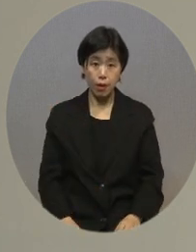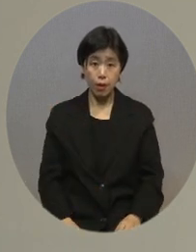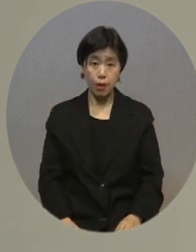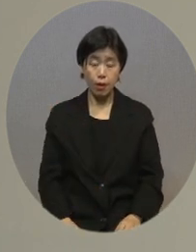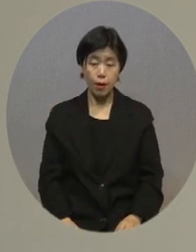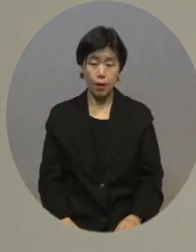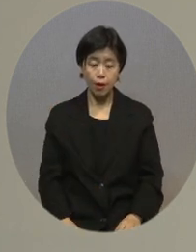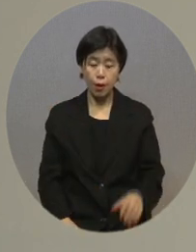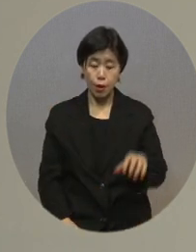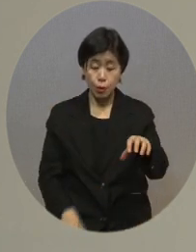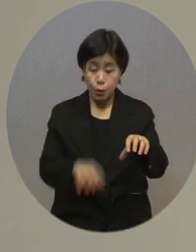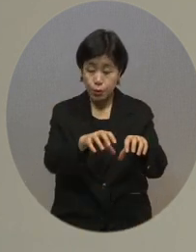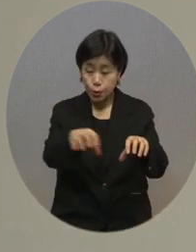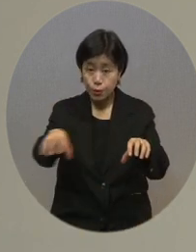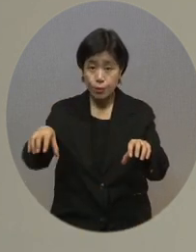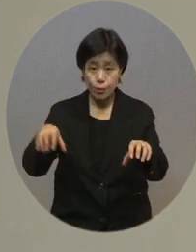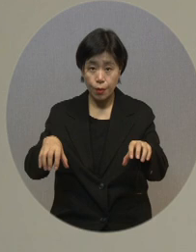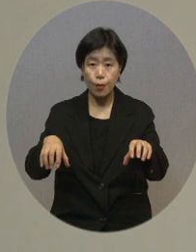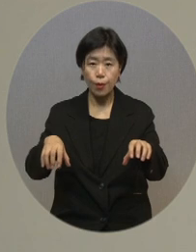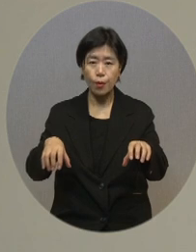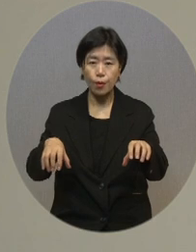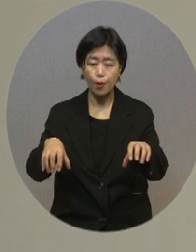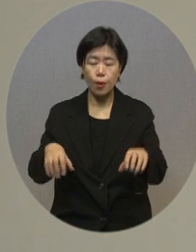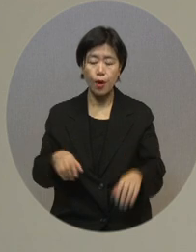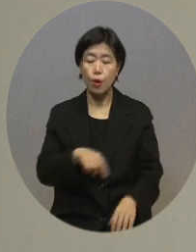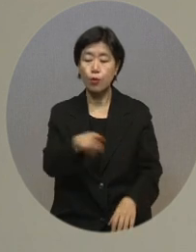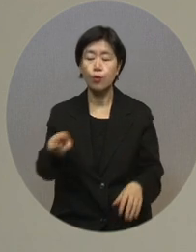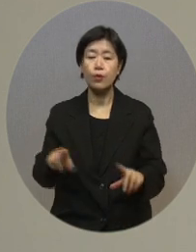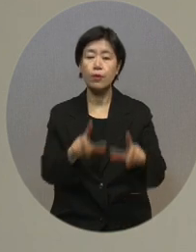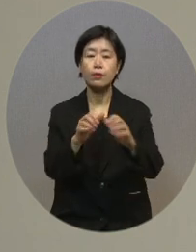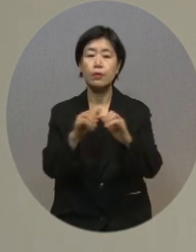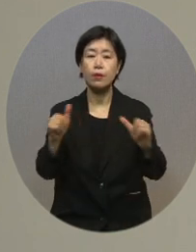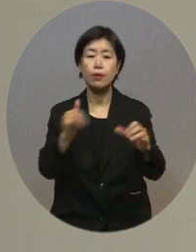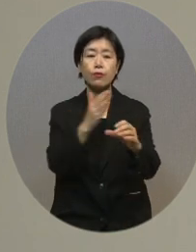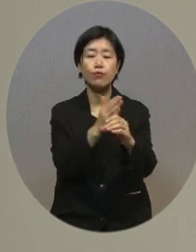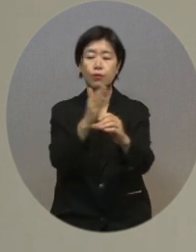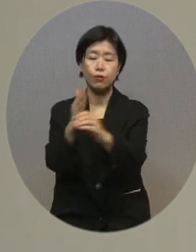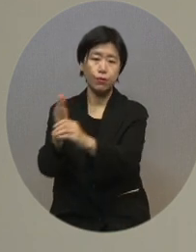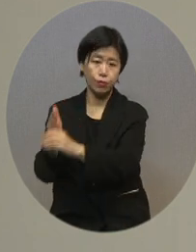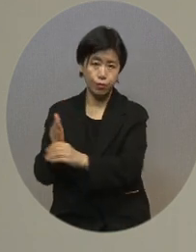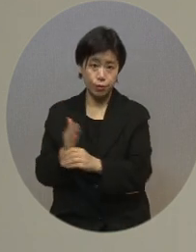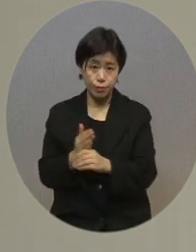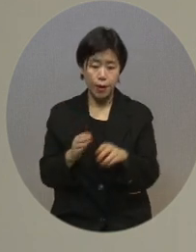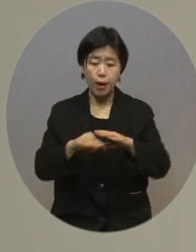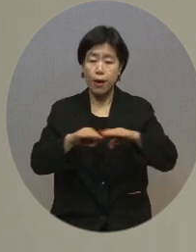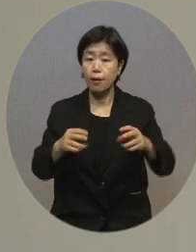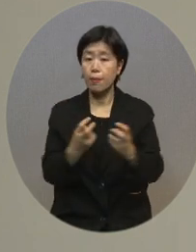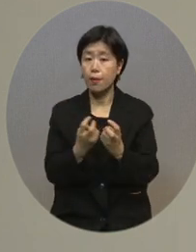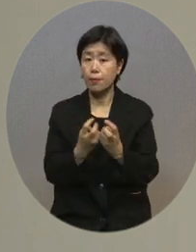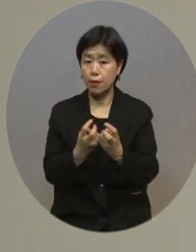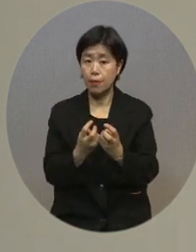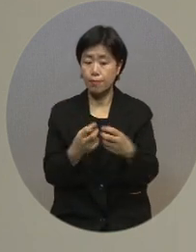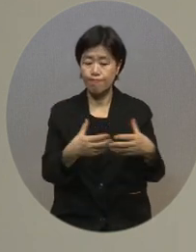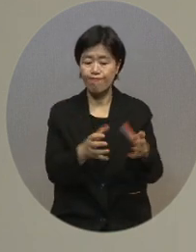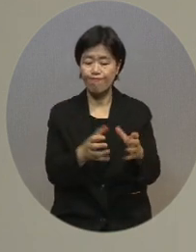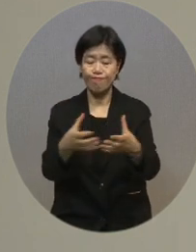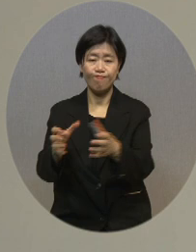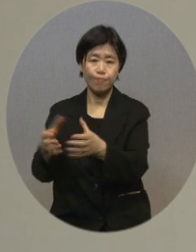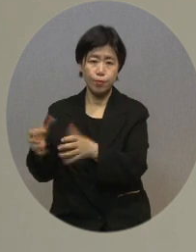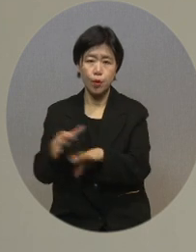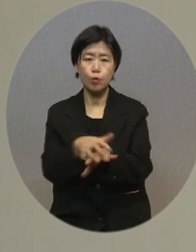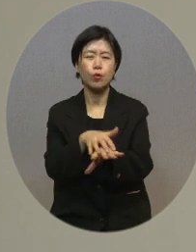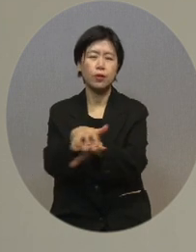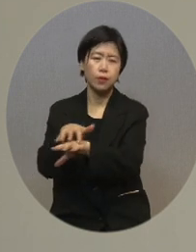함께 참여해서 중재단을 만들고 그 주민들이 또 교육을 통해서 갈등을 해결하는 기법들을 좀 배우고